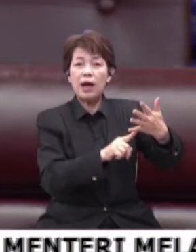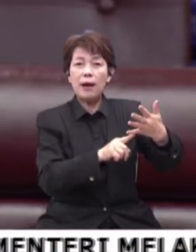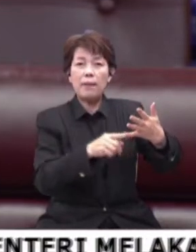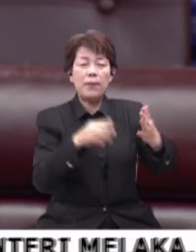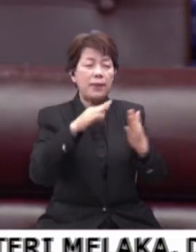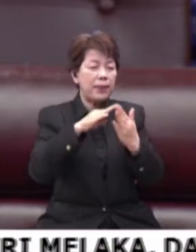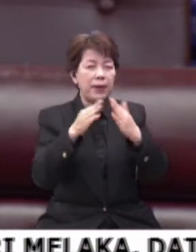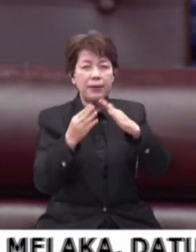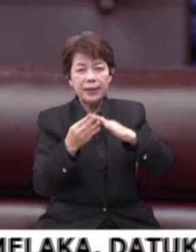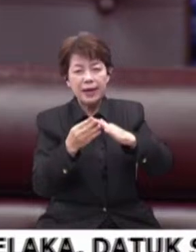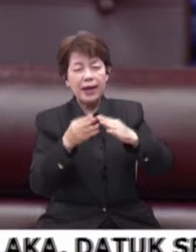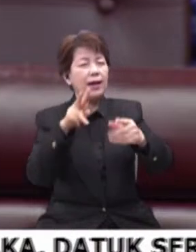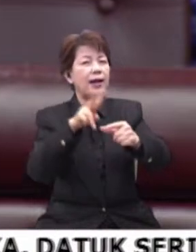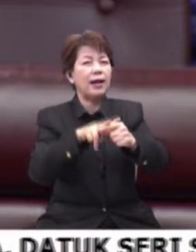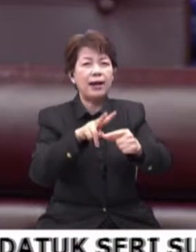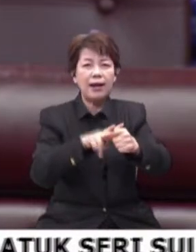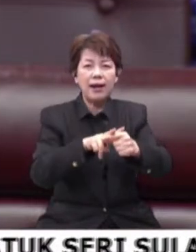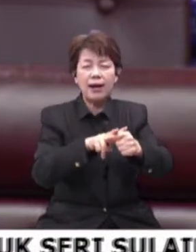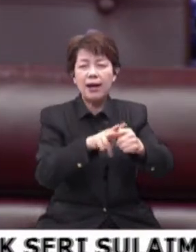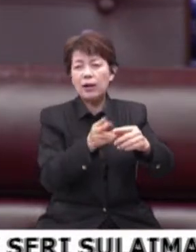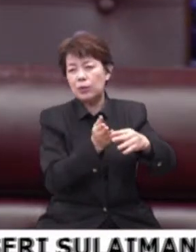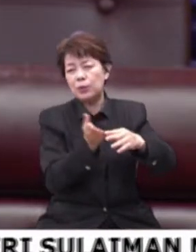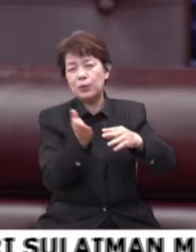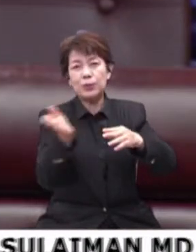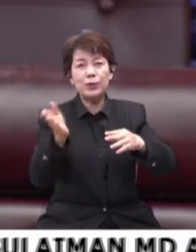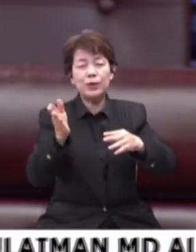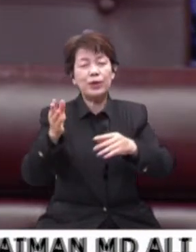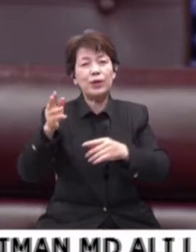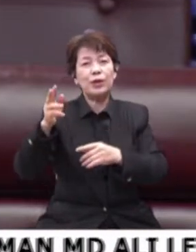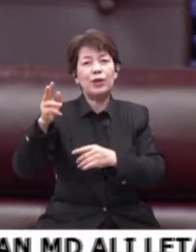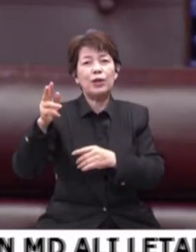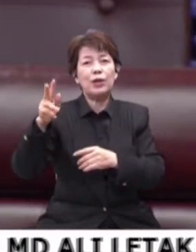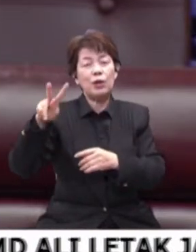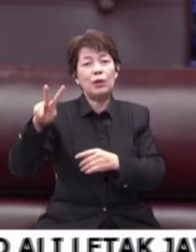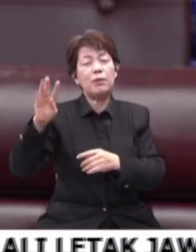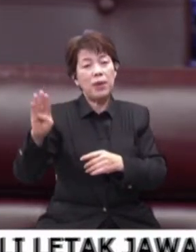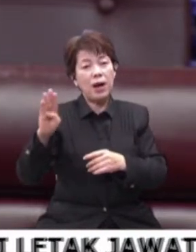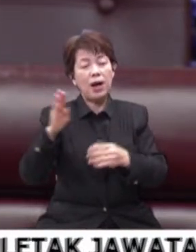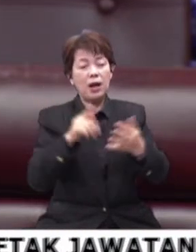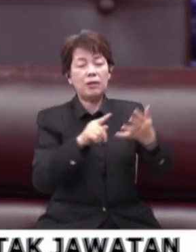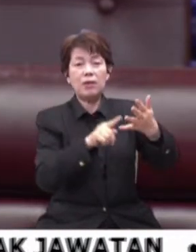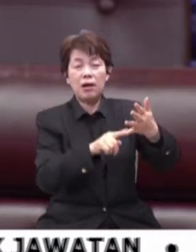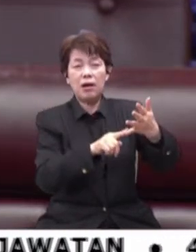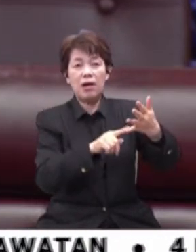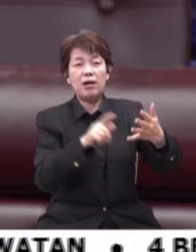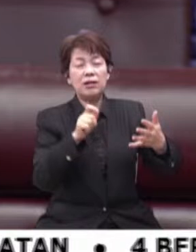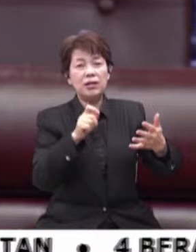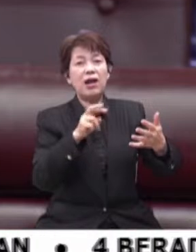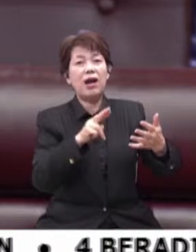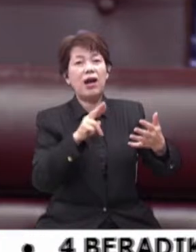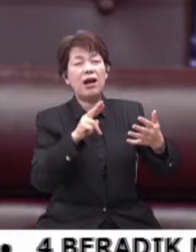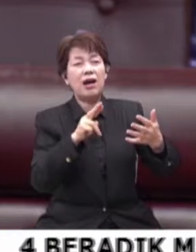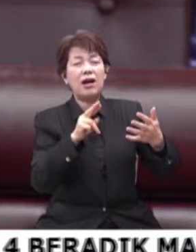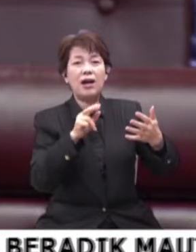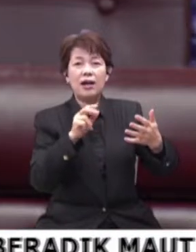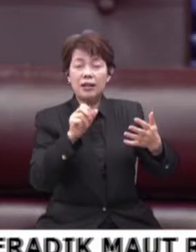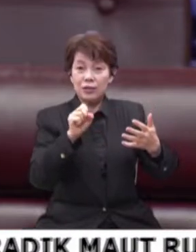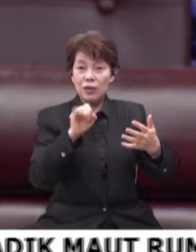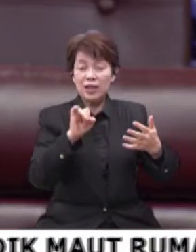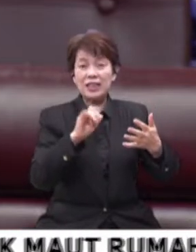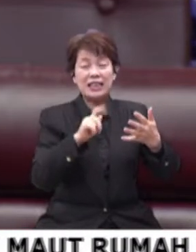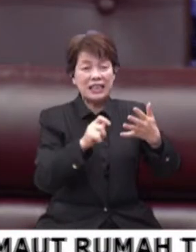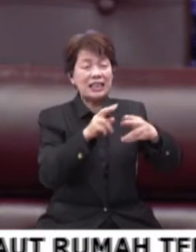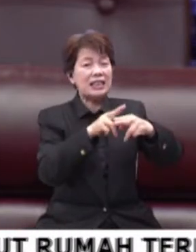jajaran Pelabuhan Kelang ke Kotabaru Project rapid transistor rts antara Johor Baru dan Singapura